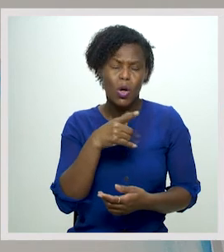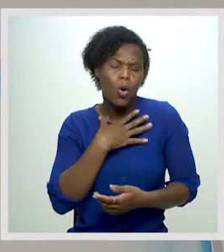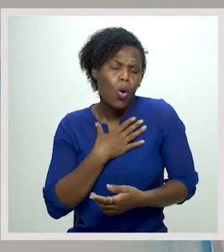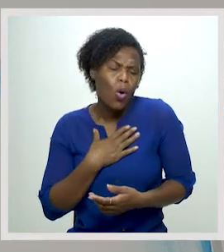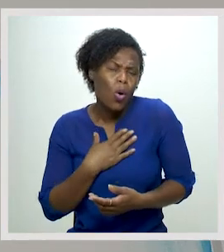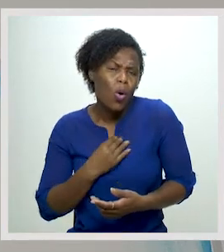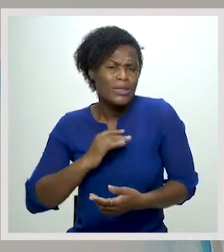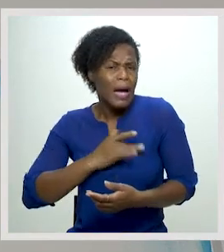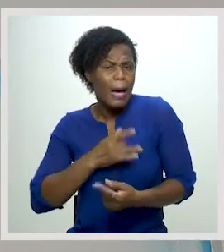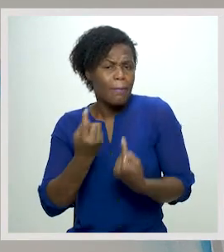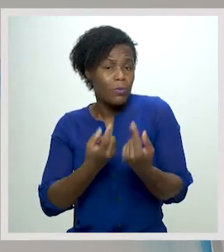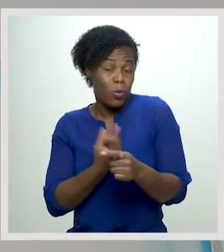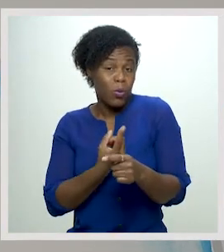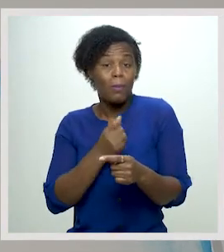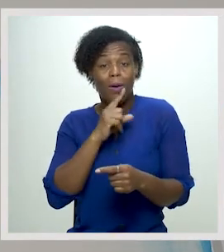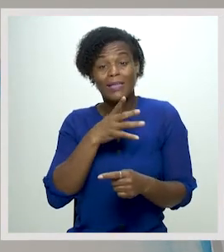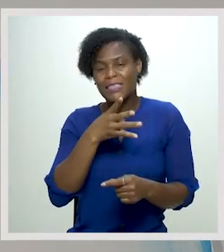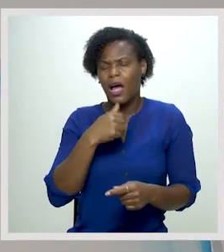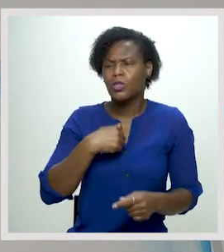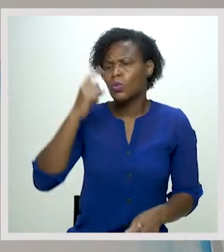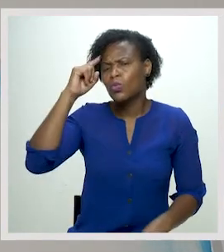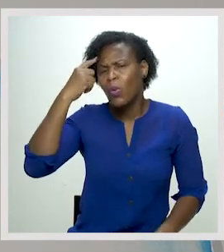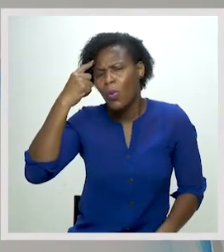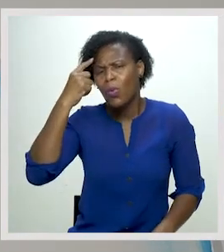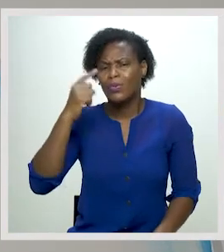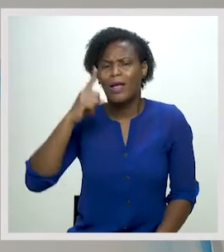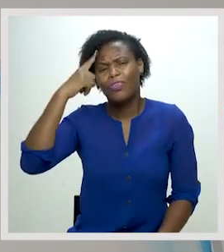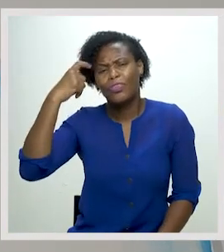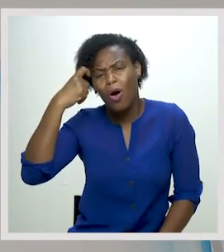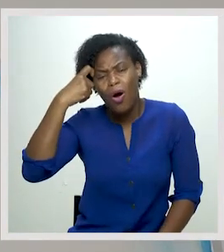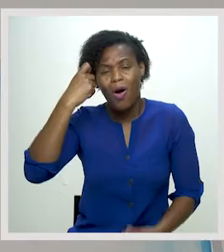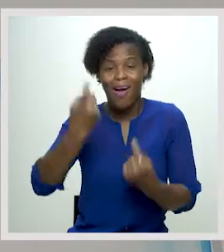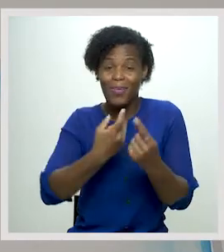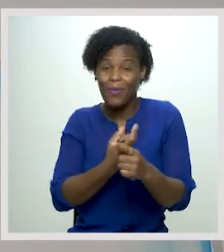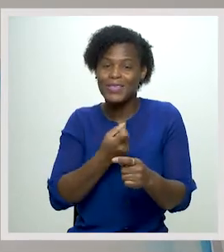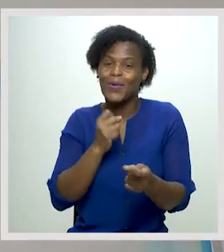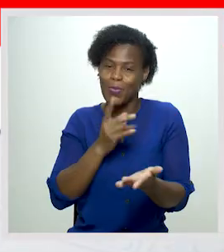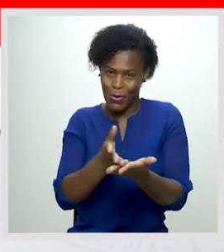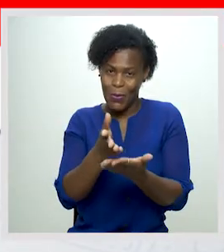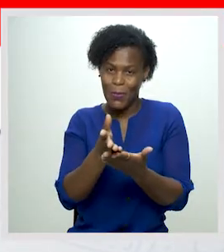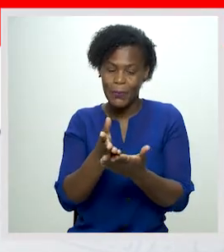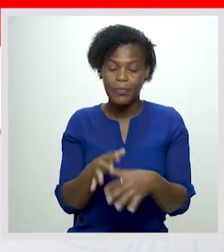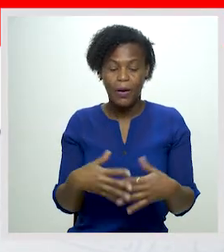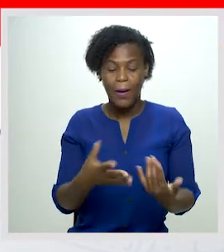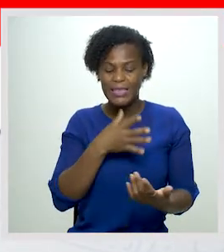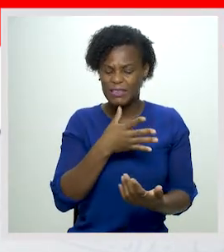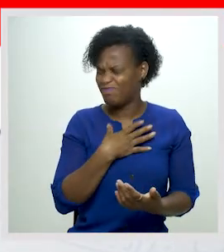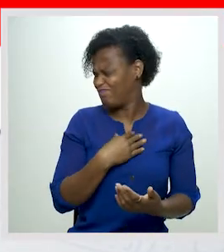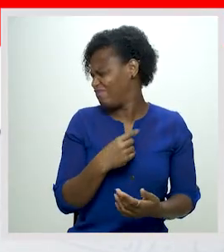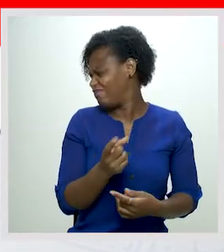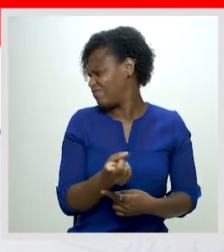chose, tu peux dire aussi je suis fou de, j'adore quelque chose. On continue. Et pour dire je n'aime